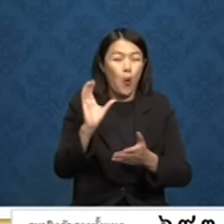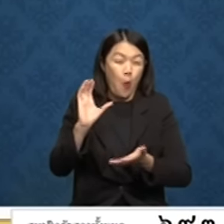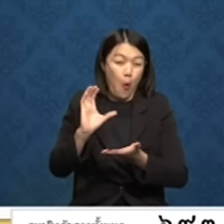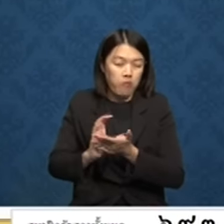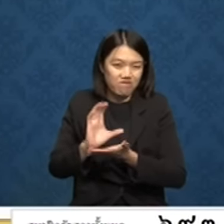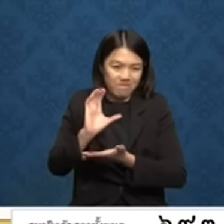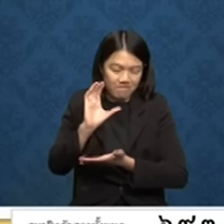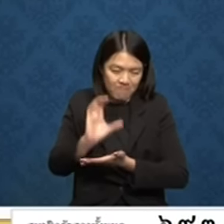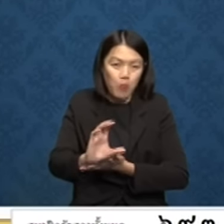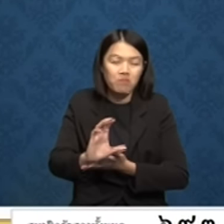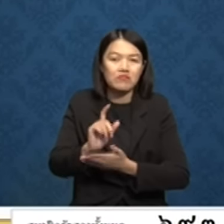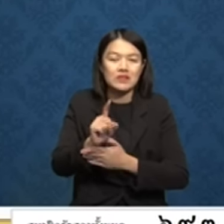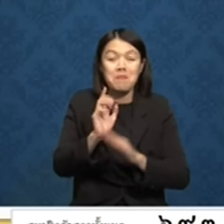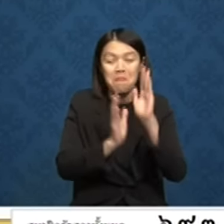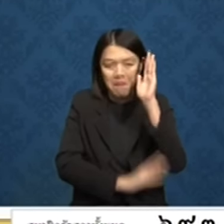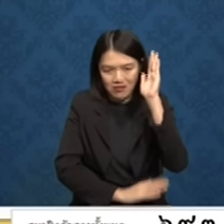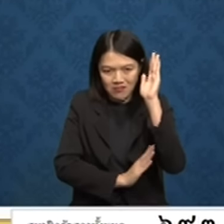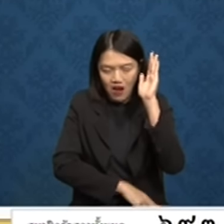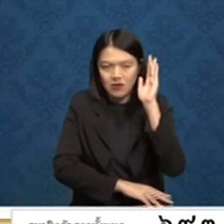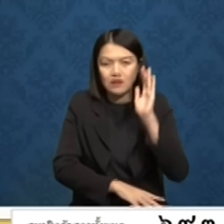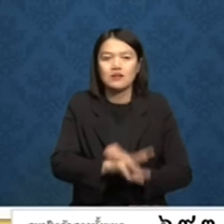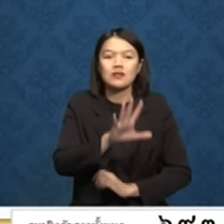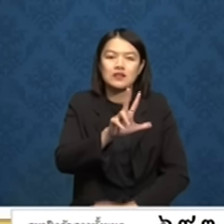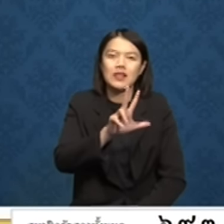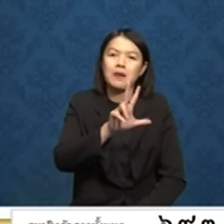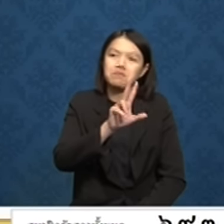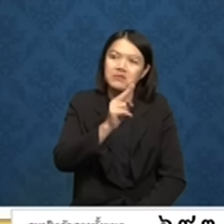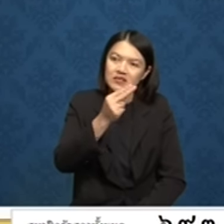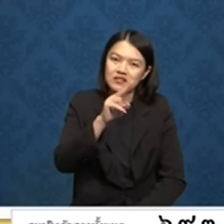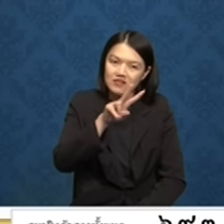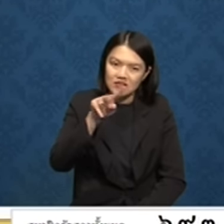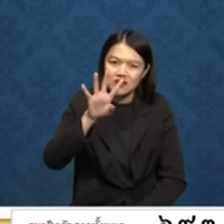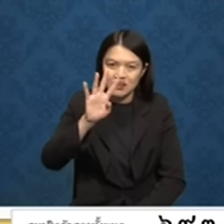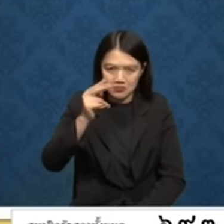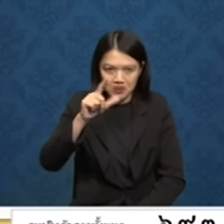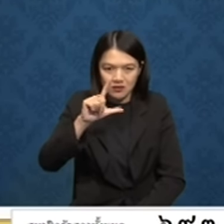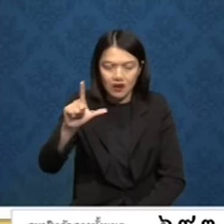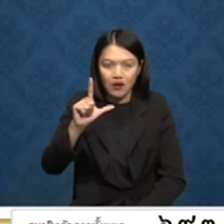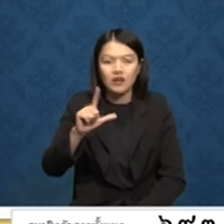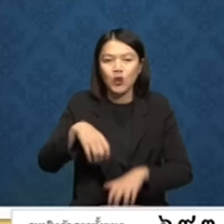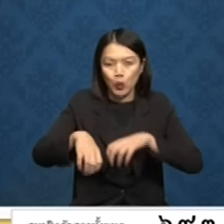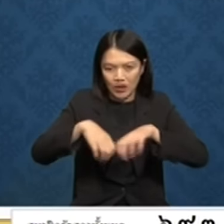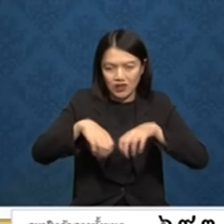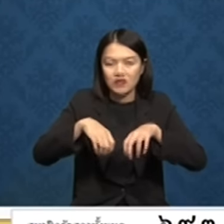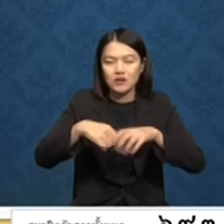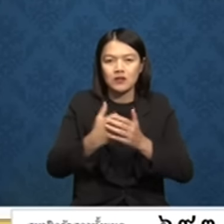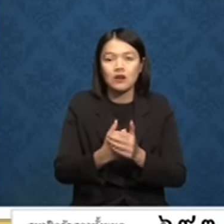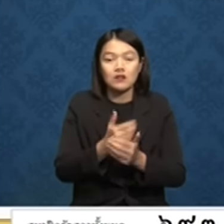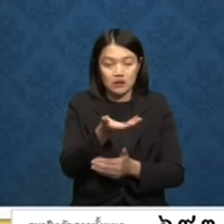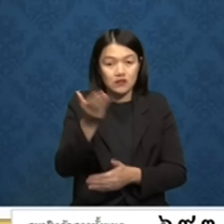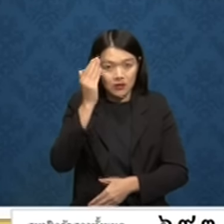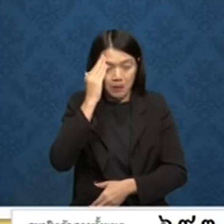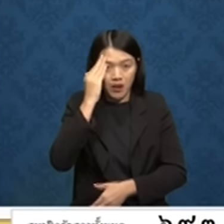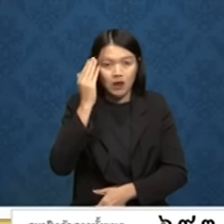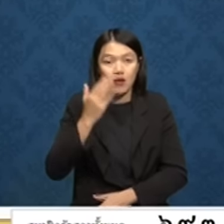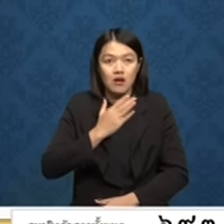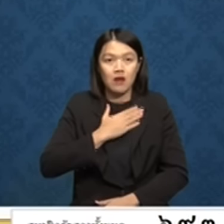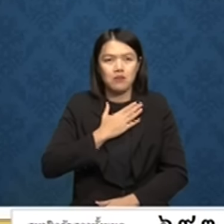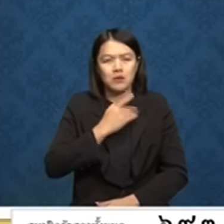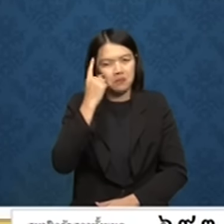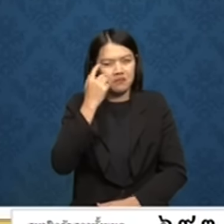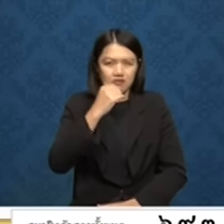ณที่ใช้ในจังหวัดชายแดนภาคใต้มีประมาณ 3-4 หมื่นล้านท่านต้องใช้ทรัพยากรเท่าที่จำเป็นท่านทราบหรือเปล่าว่าผมก็ชักไม่ค่อยแน่